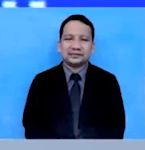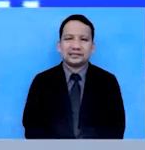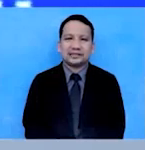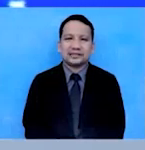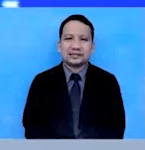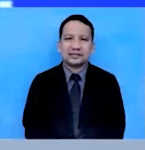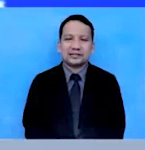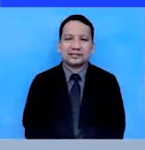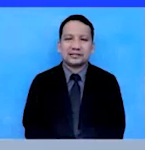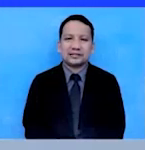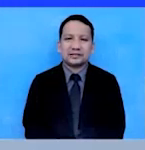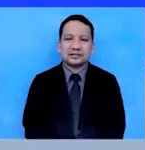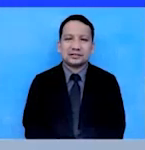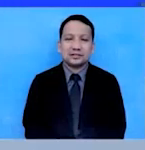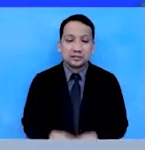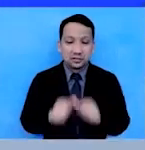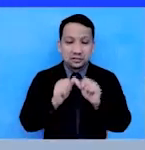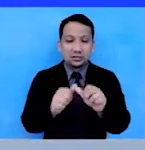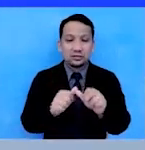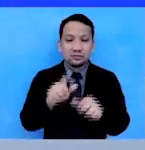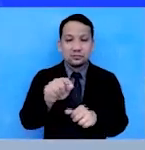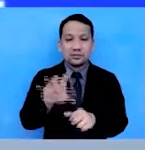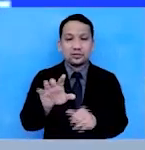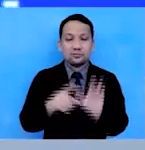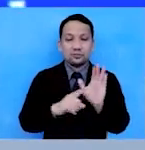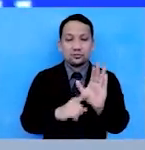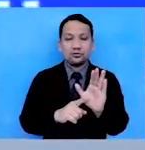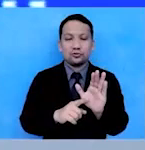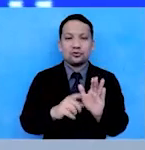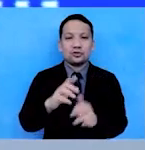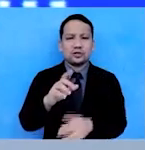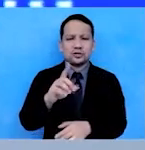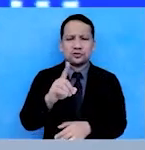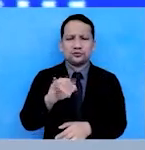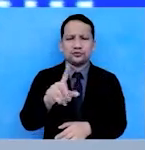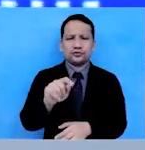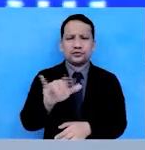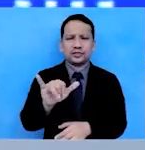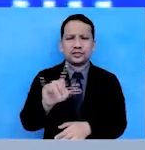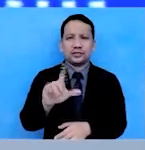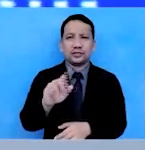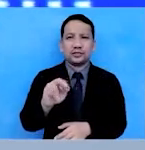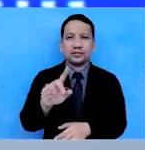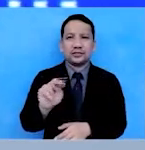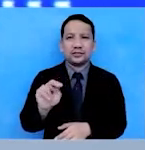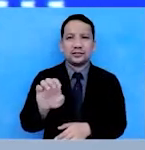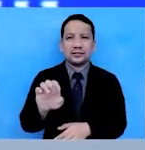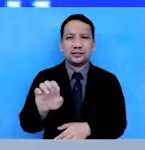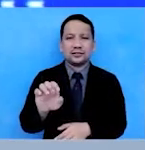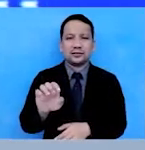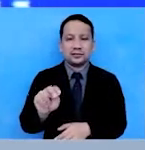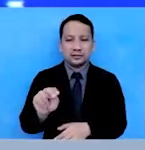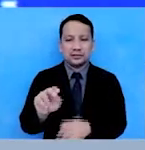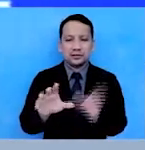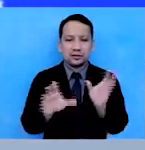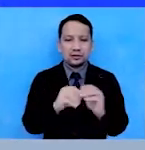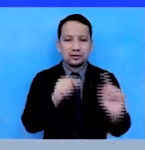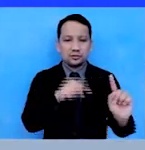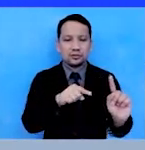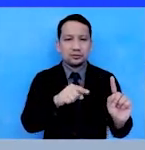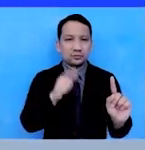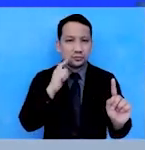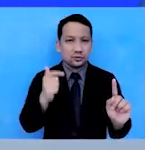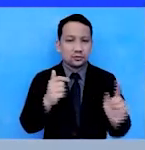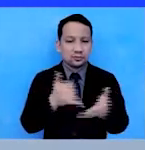Well-applauded ang pilot episode ng Kapatid mega-serye na Dirty Linen. Isa sa mga gumanap dyan na si Golden Globe